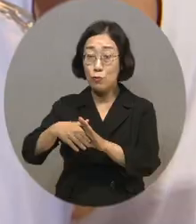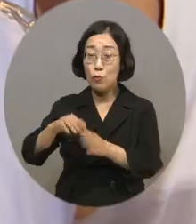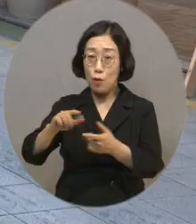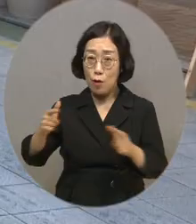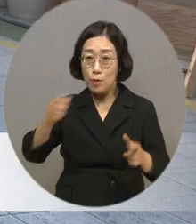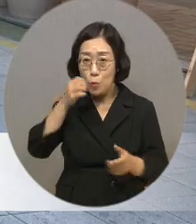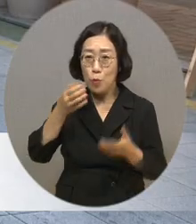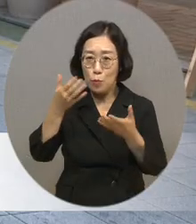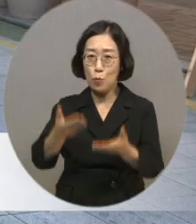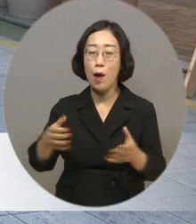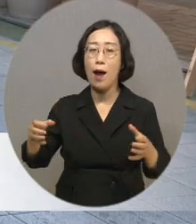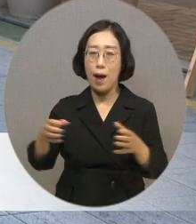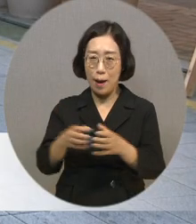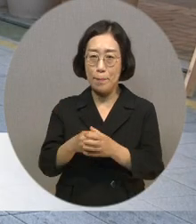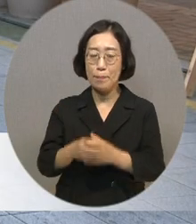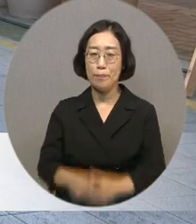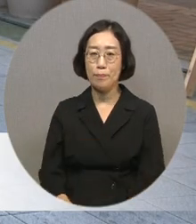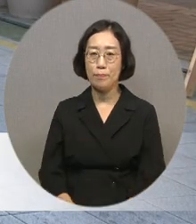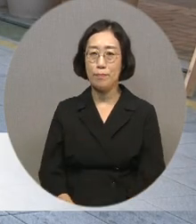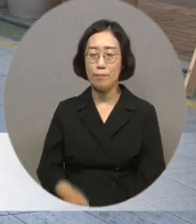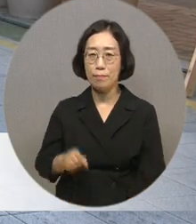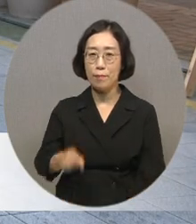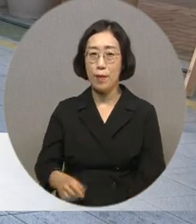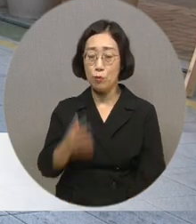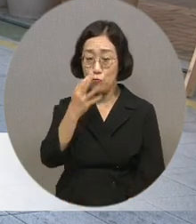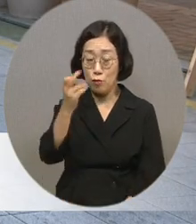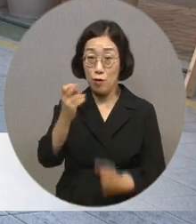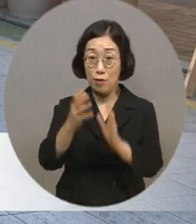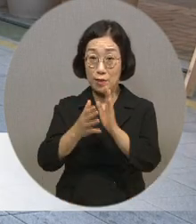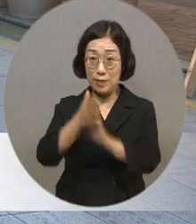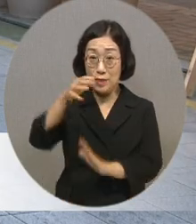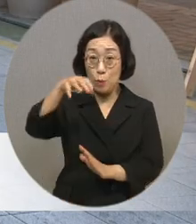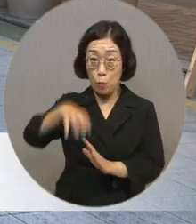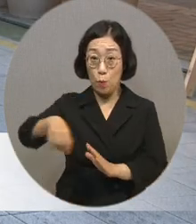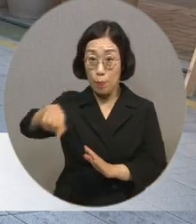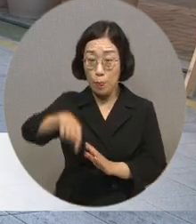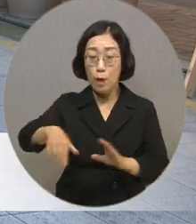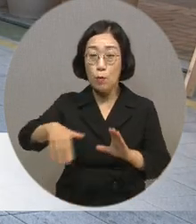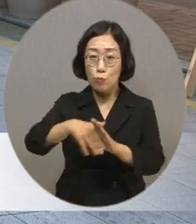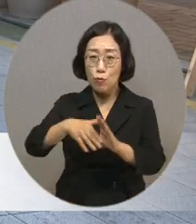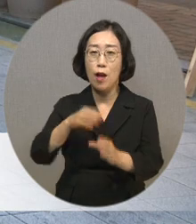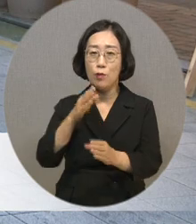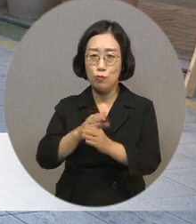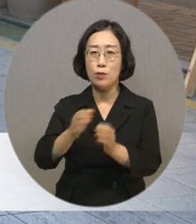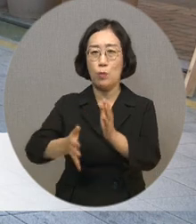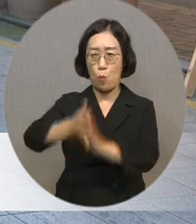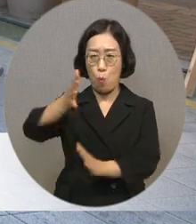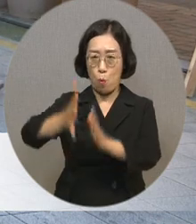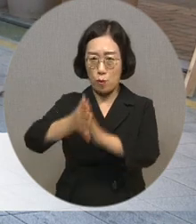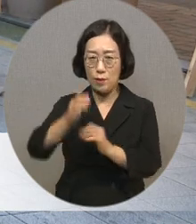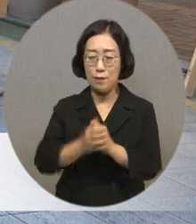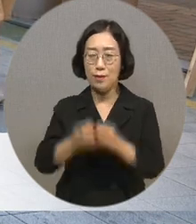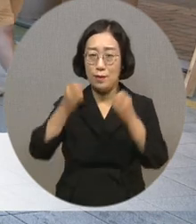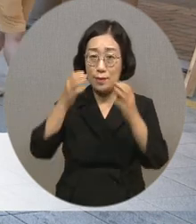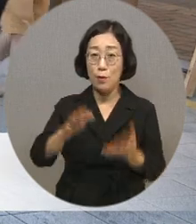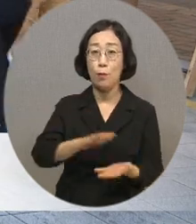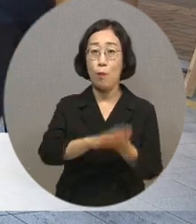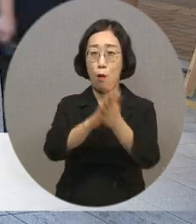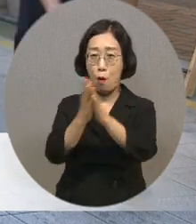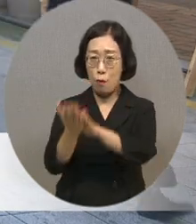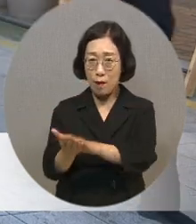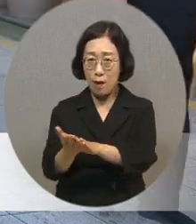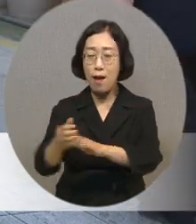끌었습니다. 앞으로 순천시는 문화도시로서 문화의 색을 입히고 완전히 새롭게 변화할